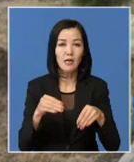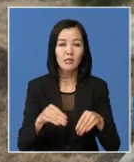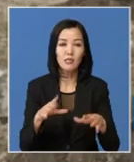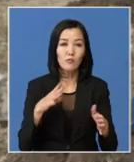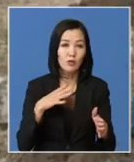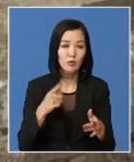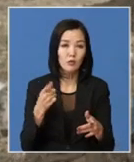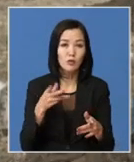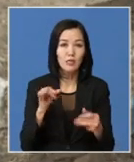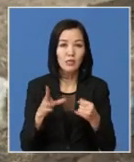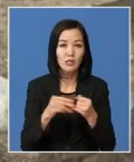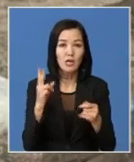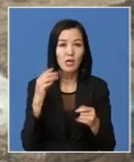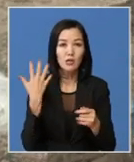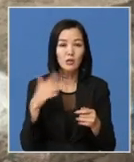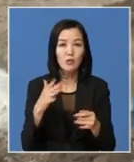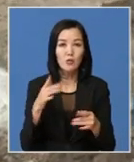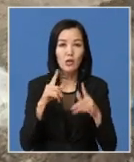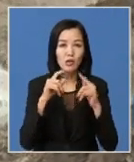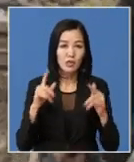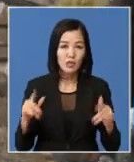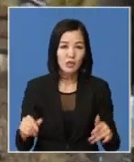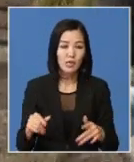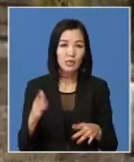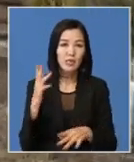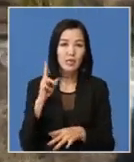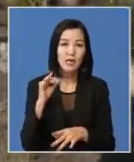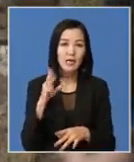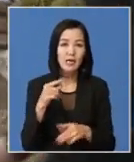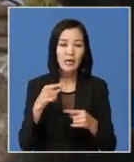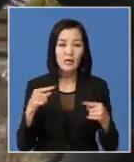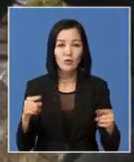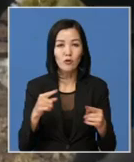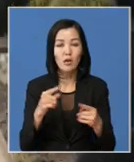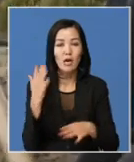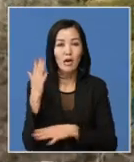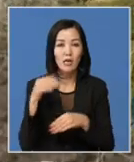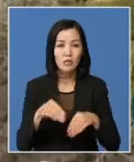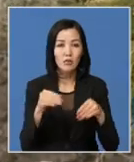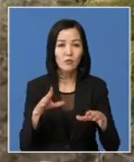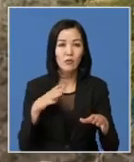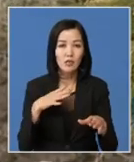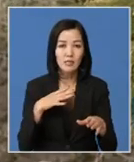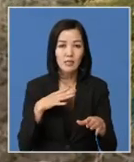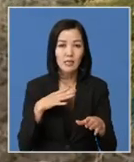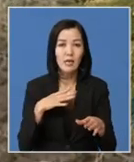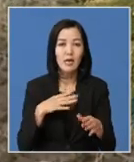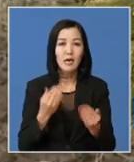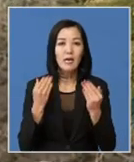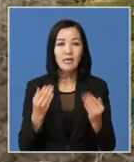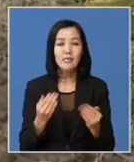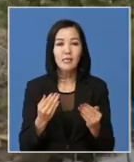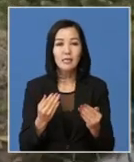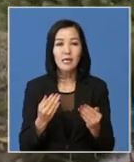отырғызды. 3 гектар жерге 250-ге тарта шырша, қарағайсынды жас өскіндер дейді. Көгалдандыруды парызымыз деп білген қызметкерлер